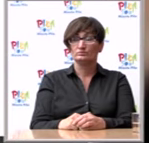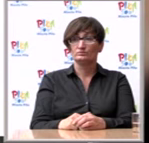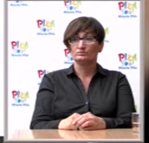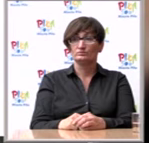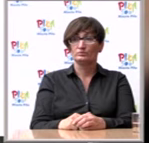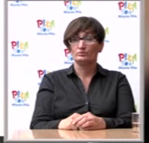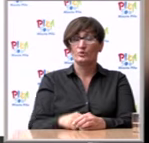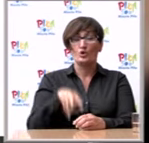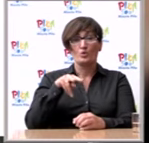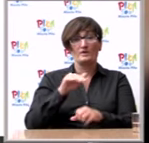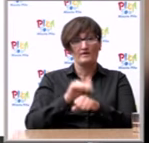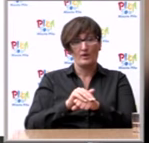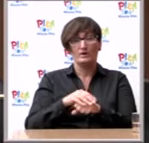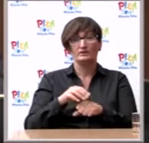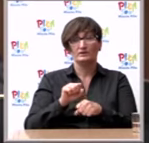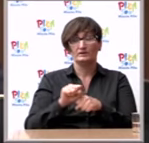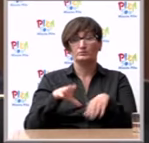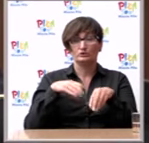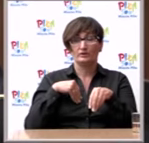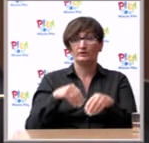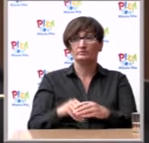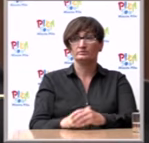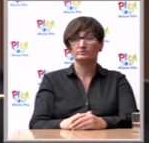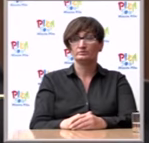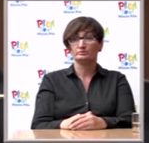Stwierdzam, że uchwała została przyjęta jednomyślnie przez Radę Miasta.